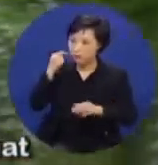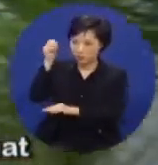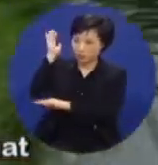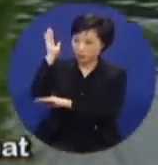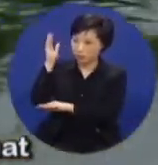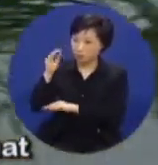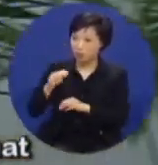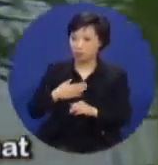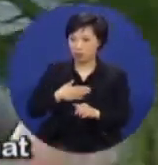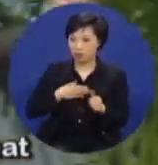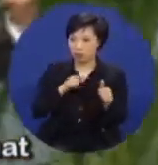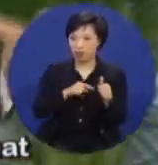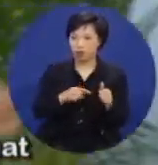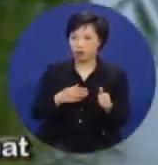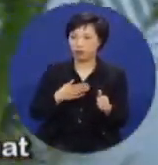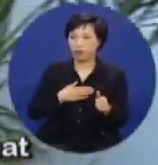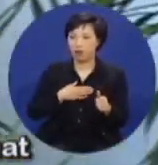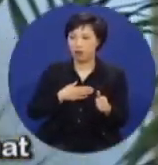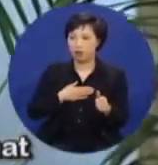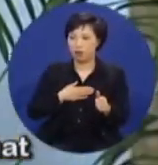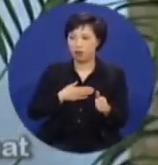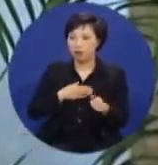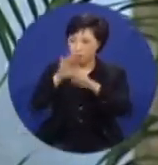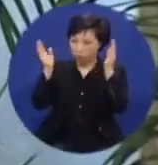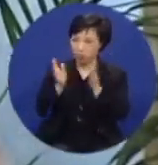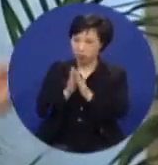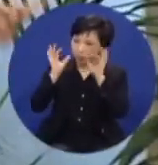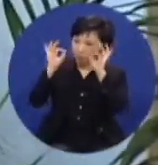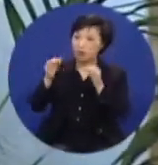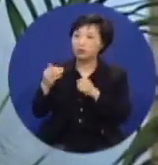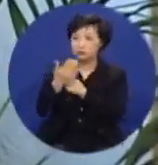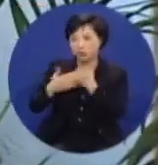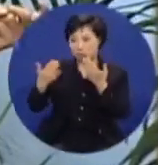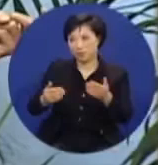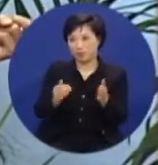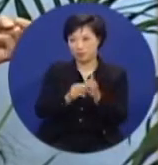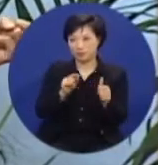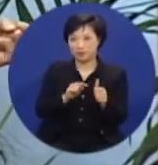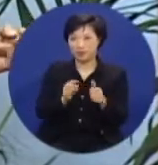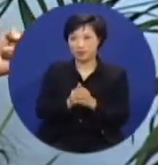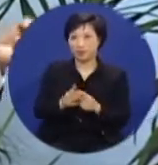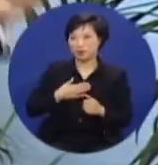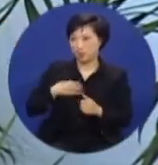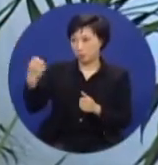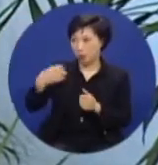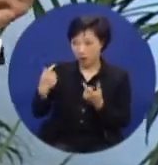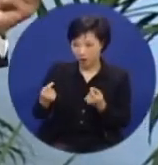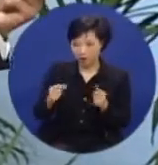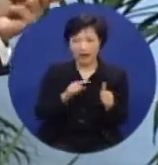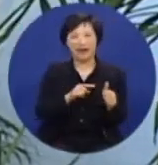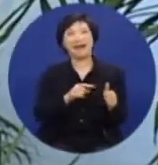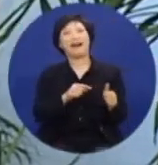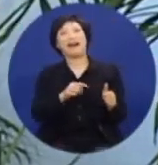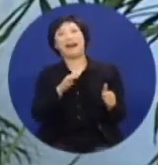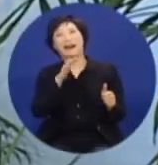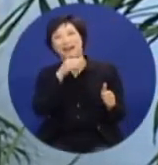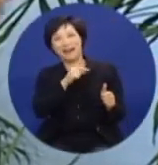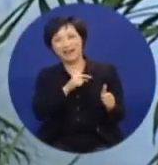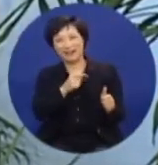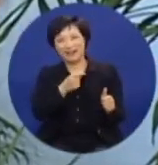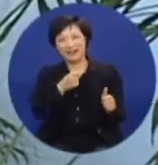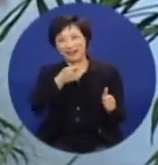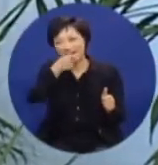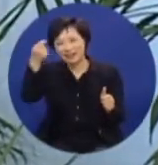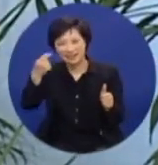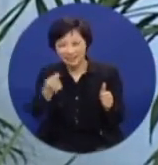말씀이 둘리 되 다 다 먹고 그 효력이 아트 돼 이제 코 피었구나 이제호 껴 꾸나 좀 아프고 가면